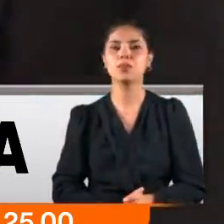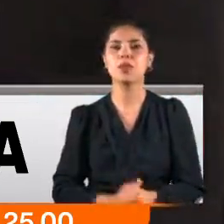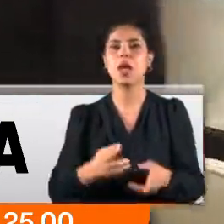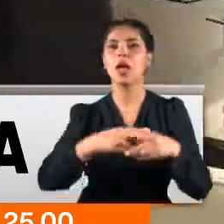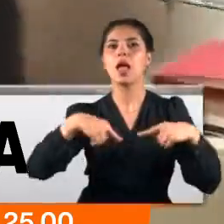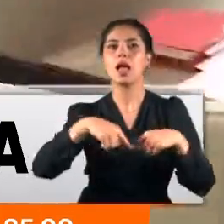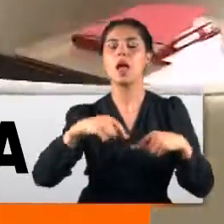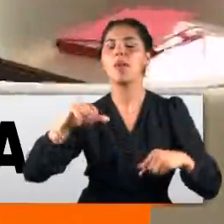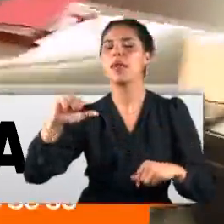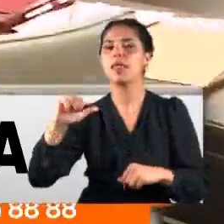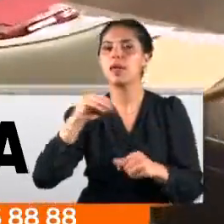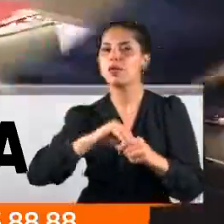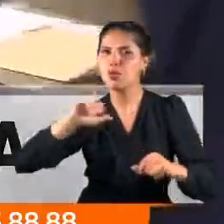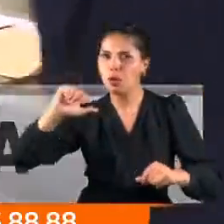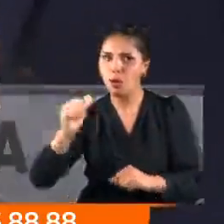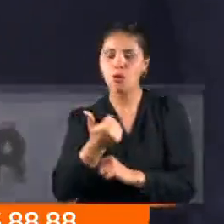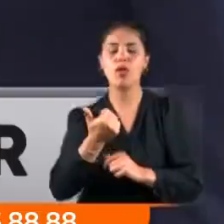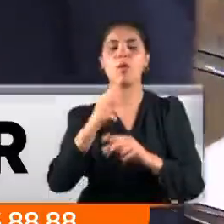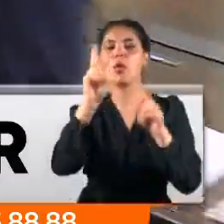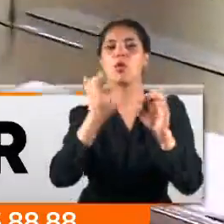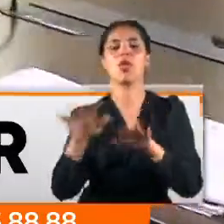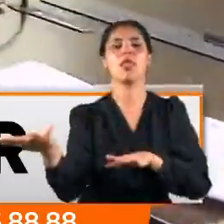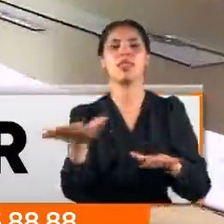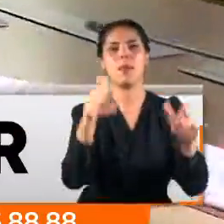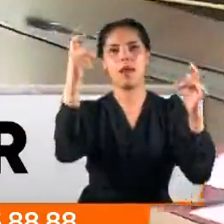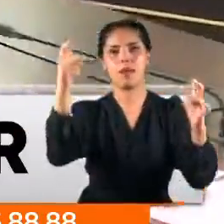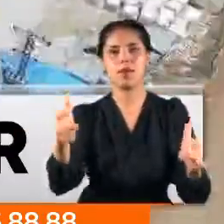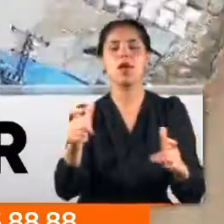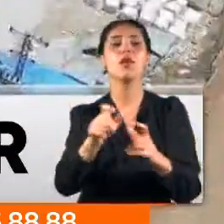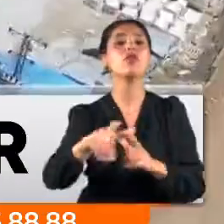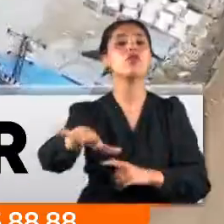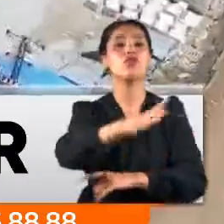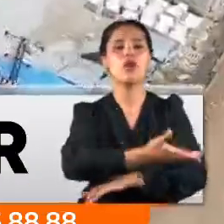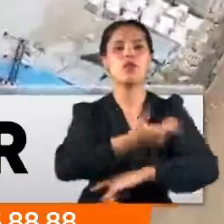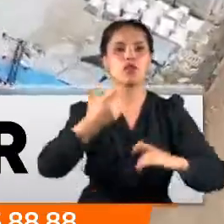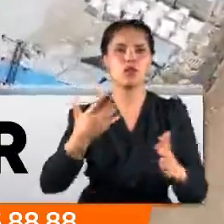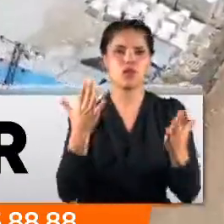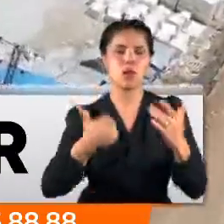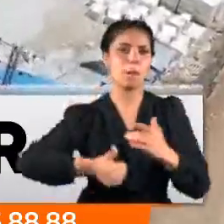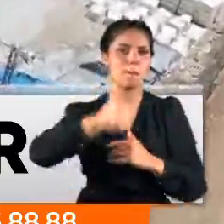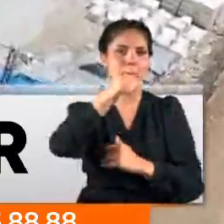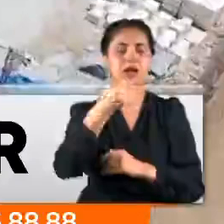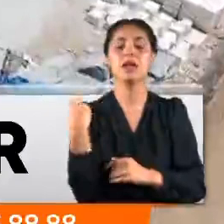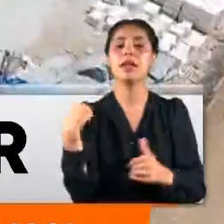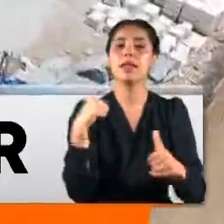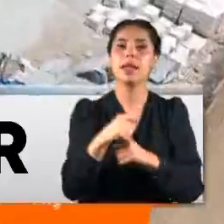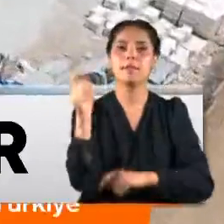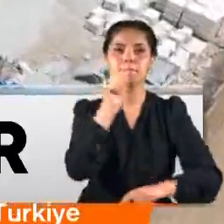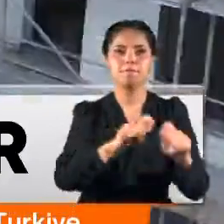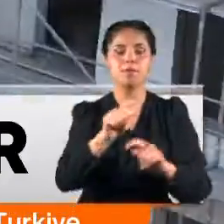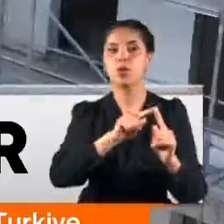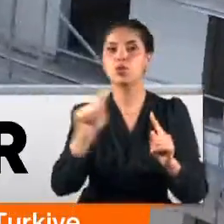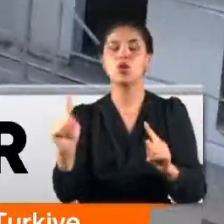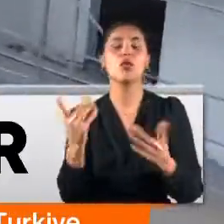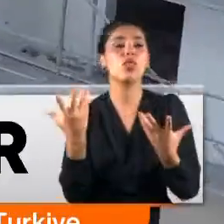kabinenin değişmez gündem maddesi deprem bölgesi. Çevre ve Şehircilik Bakanı Mehmet Özaseki yeniden inşa sürecinde gelinen